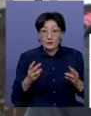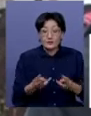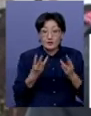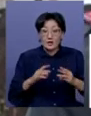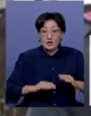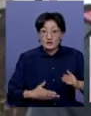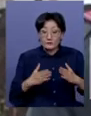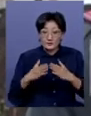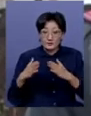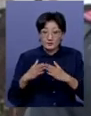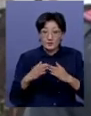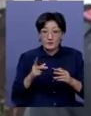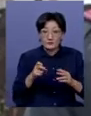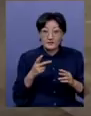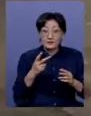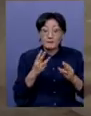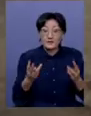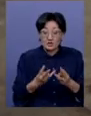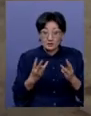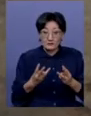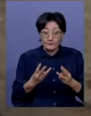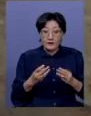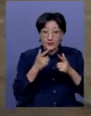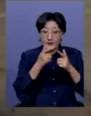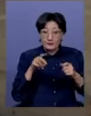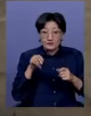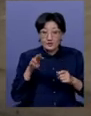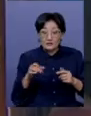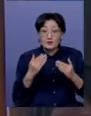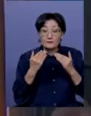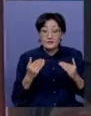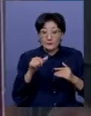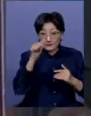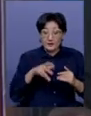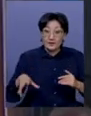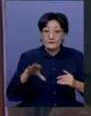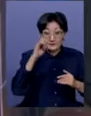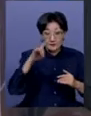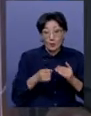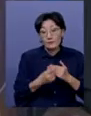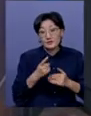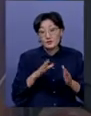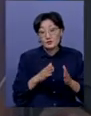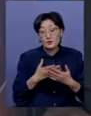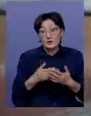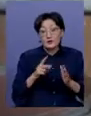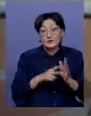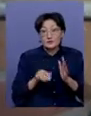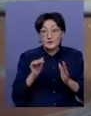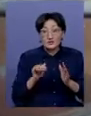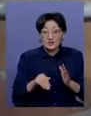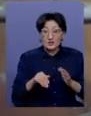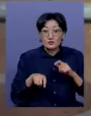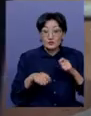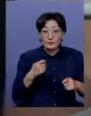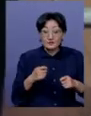в жилом секторе это 200 пожаров. По данным МЧС, только за последний месяц по всей стране выявлено порядка 70 тысяч